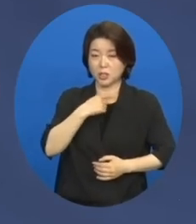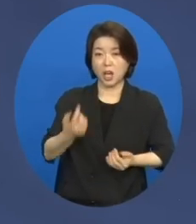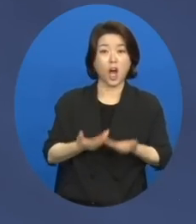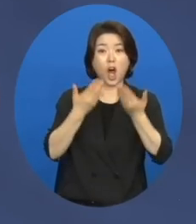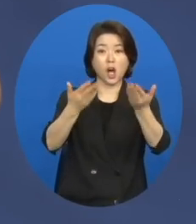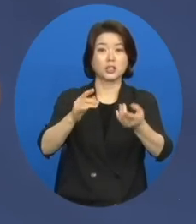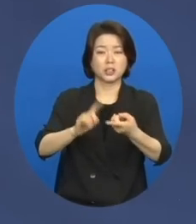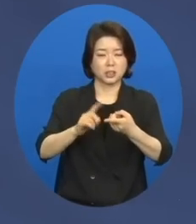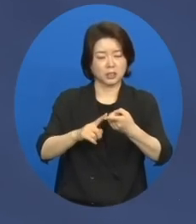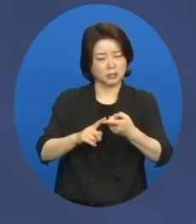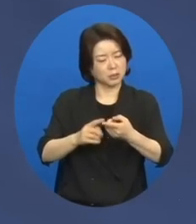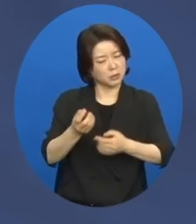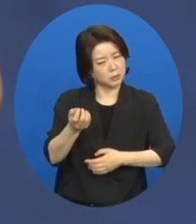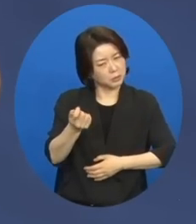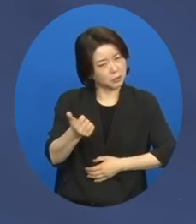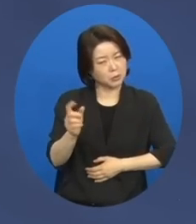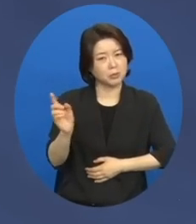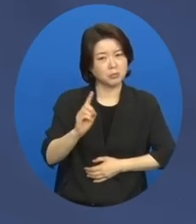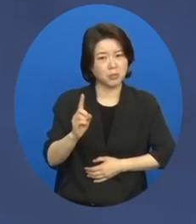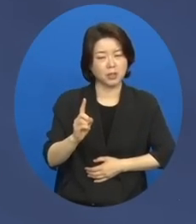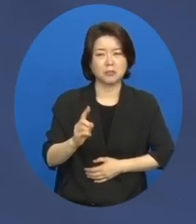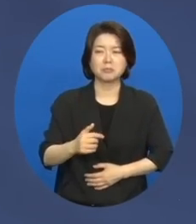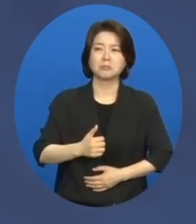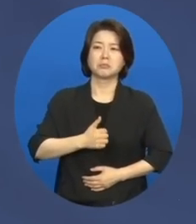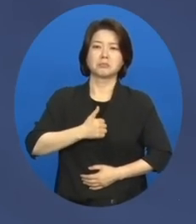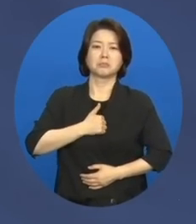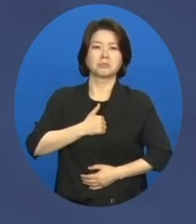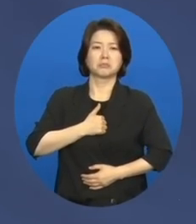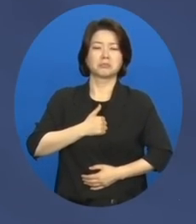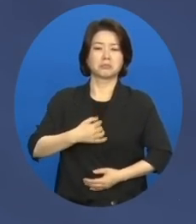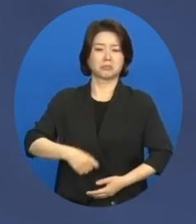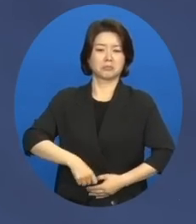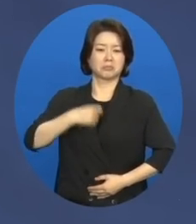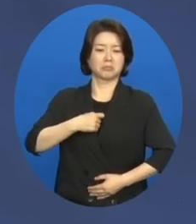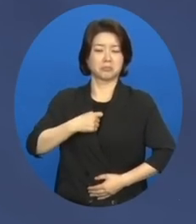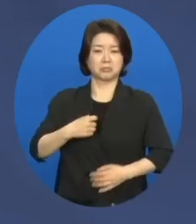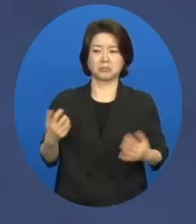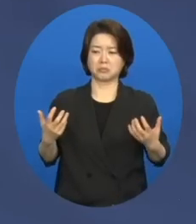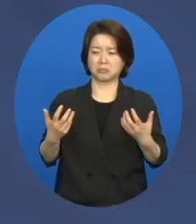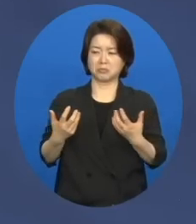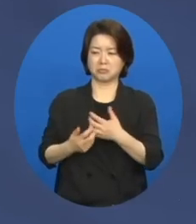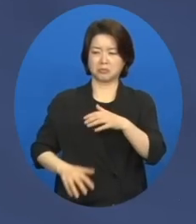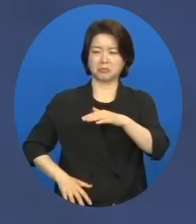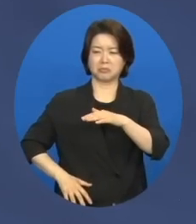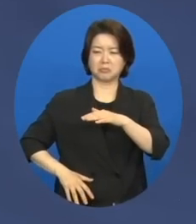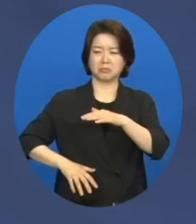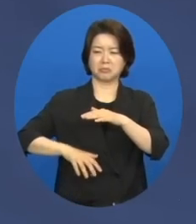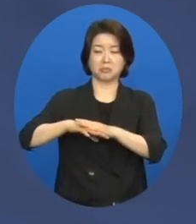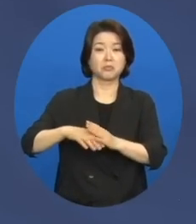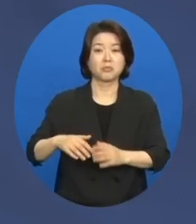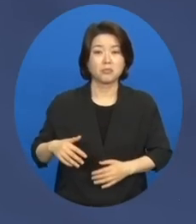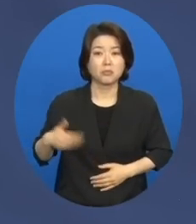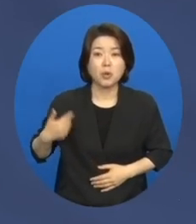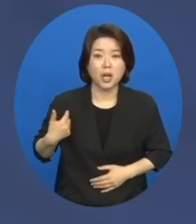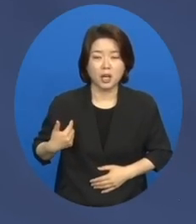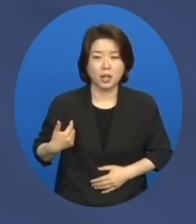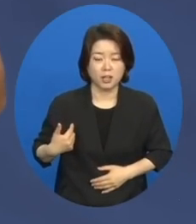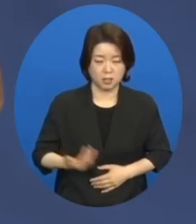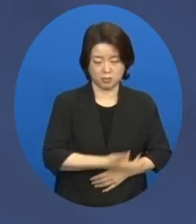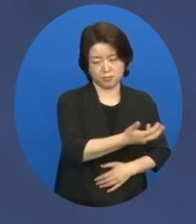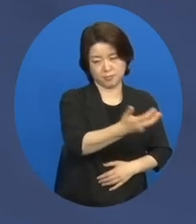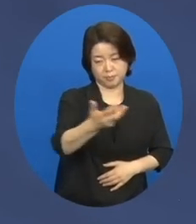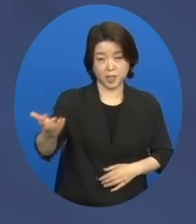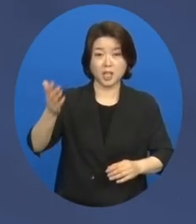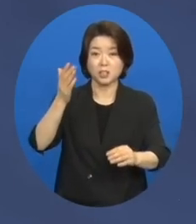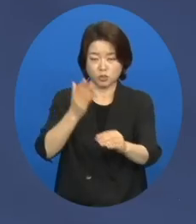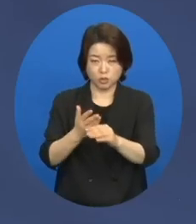사뭇 굉장한 자기의로 충만하게 쌓여지는 줄 몰랐습니다. 어쨌든 그리고